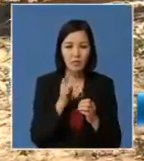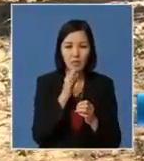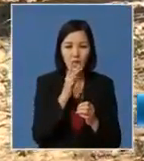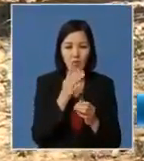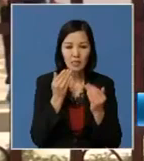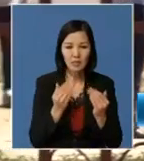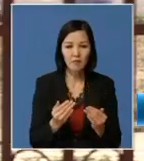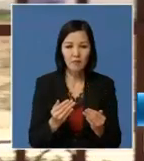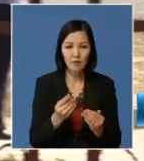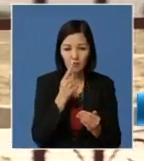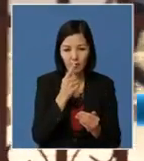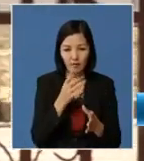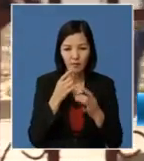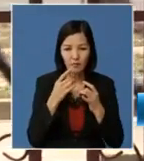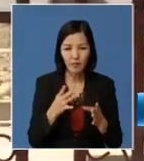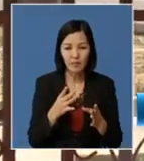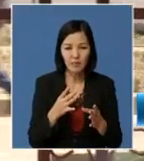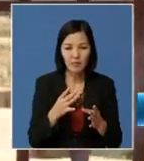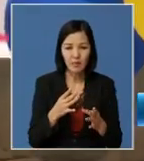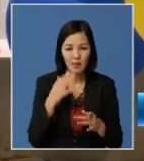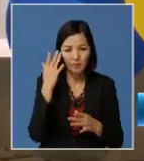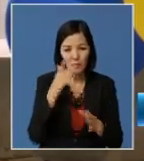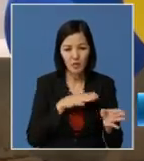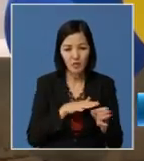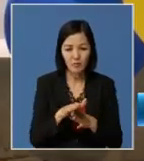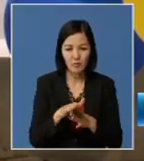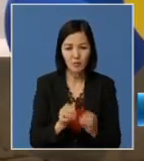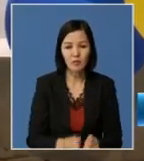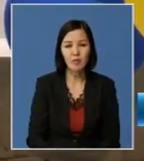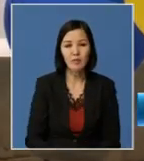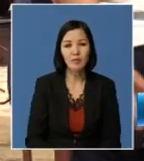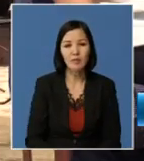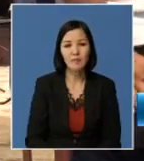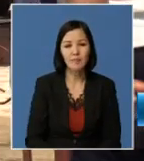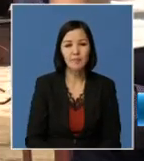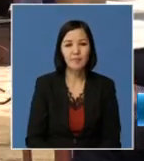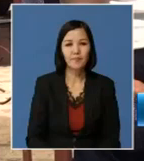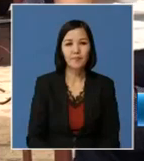И сегодня, в преддверии праздника, осуществилась мечта всей их жизни.